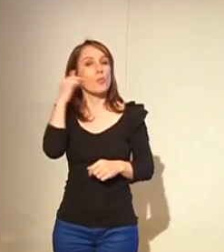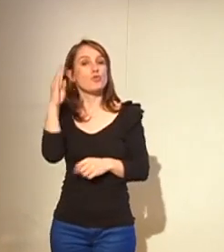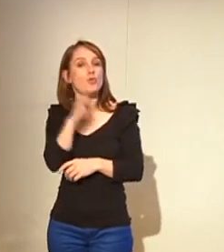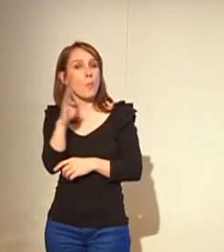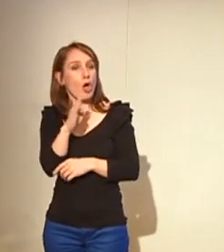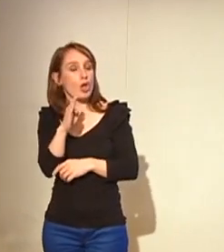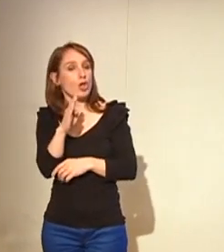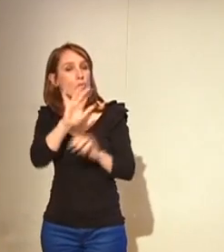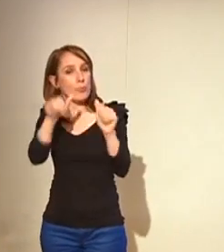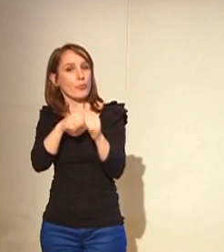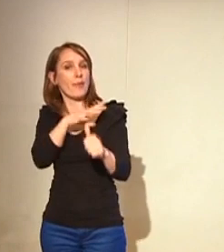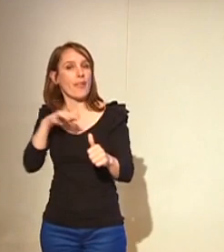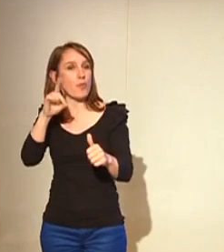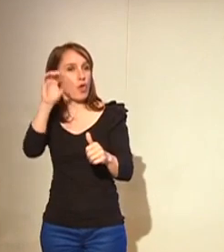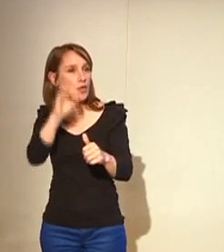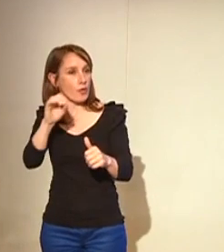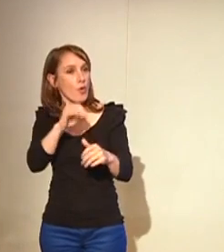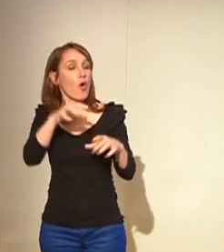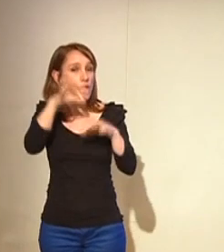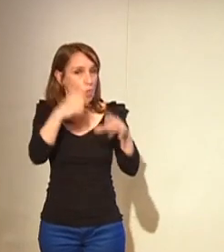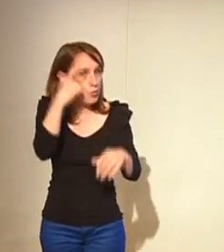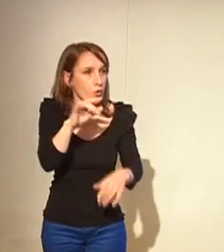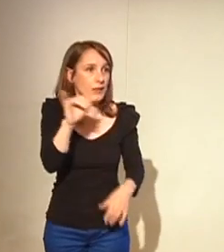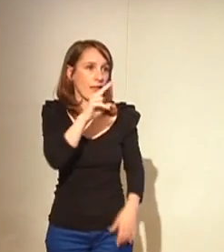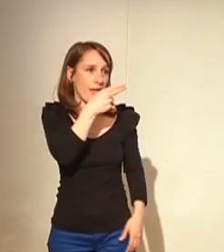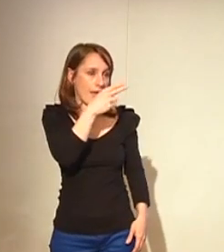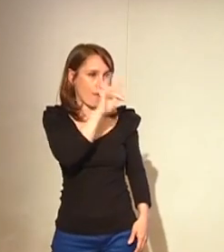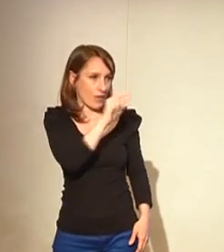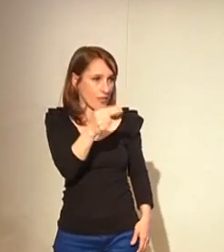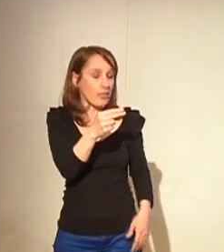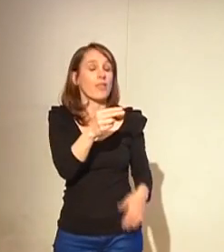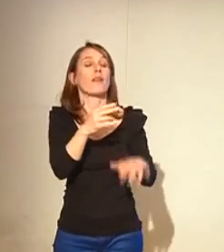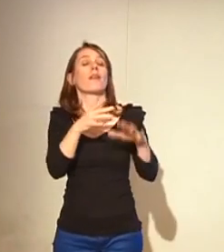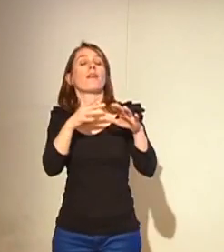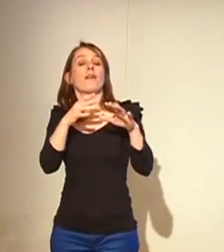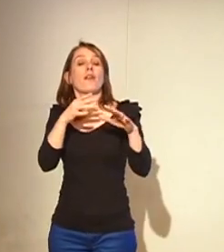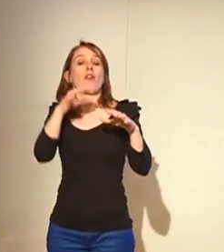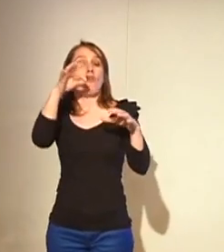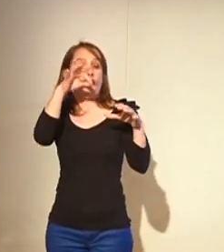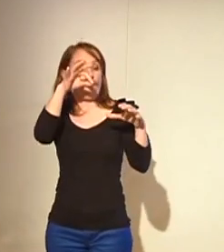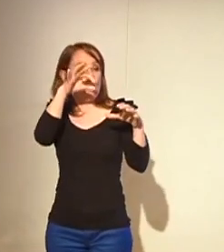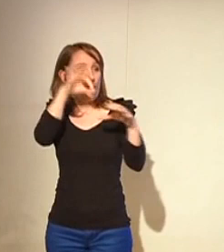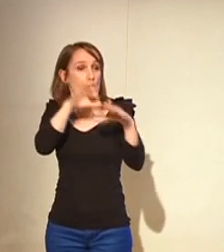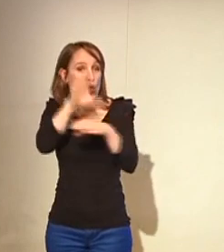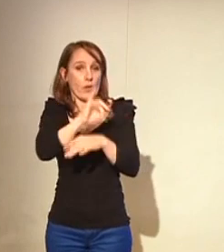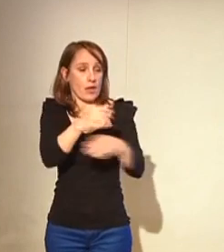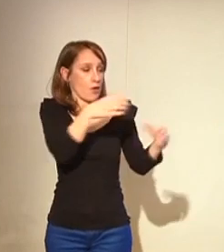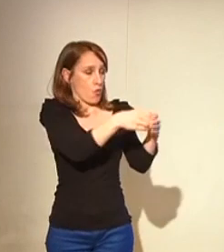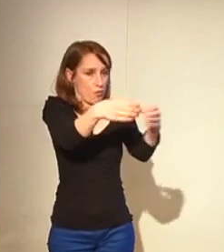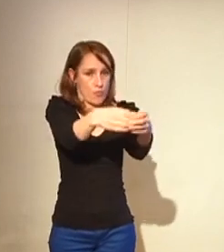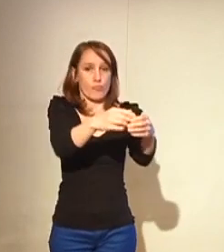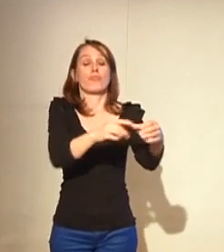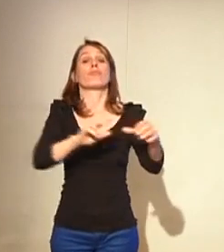bre avec pour suppléante madame dornano qui est pour Front National qui est contre de groupes qui s'abstient qui ne prend pas part au vote UMP